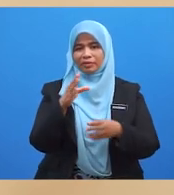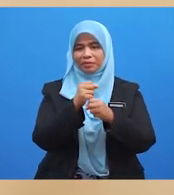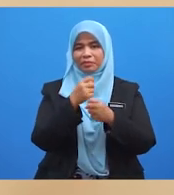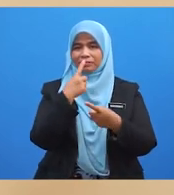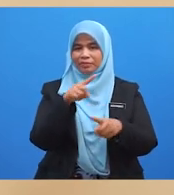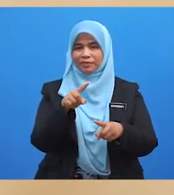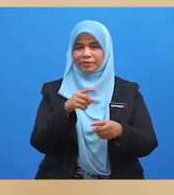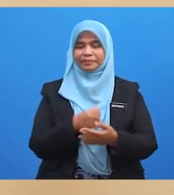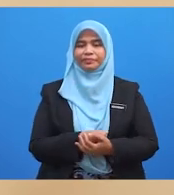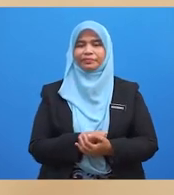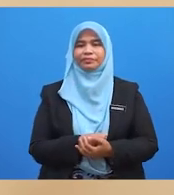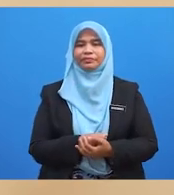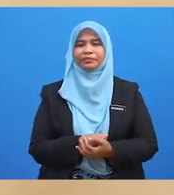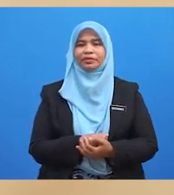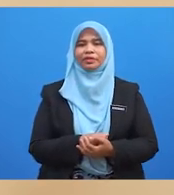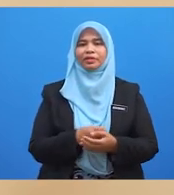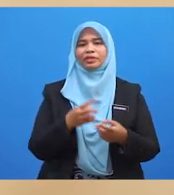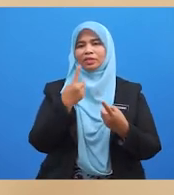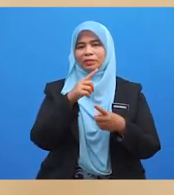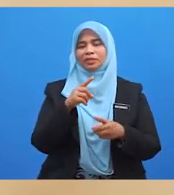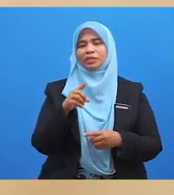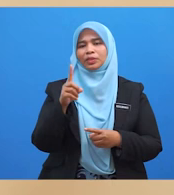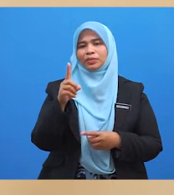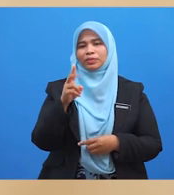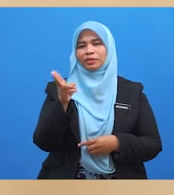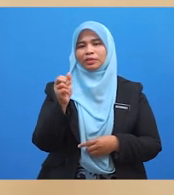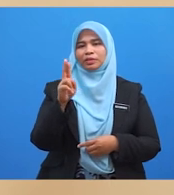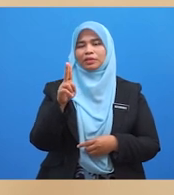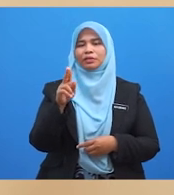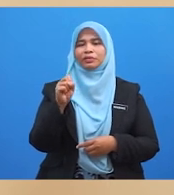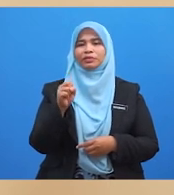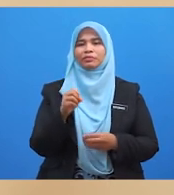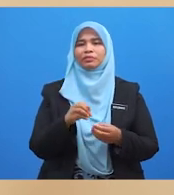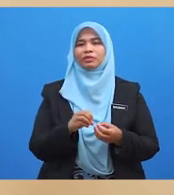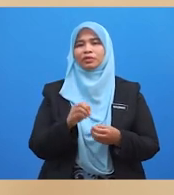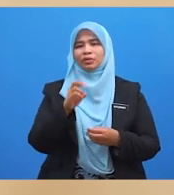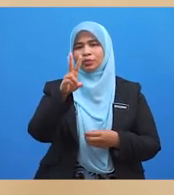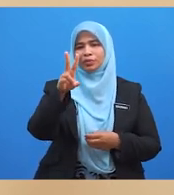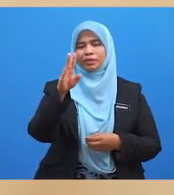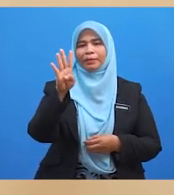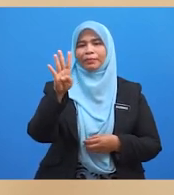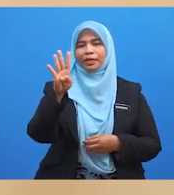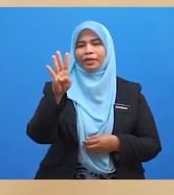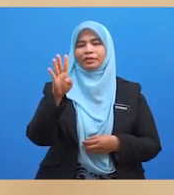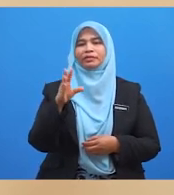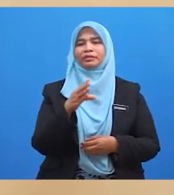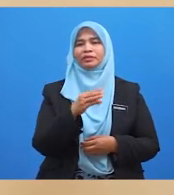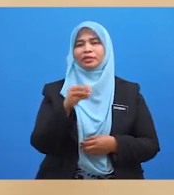yang pertama, harus. Kedua, empat. Ketiga,